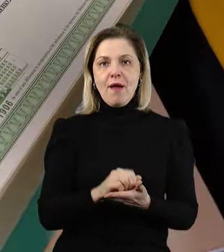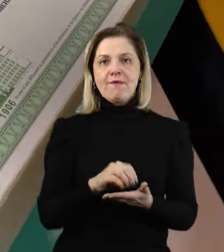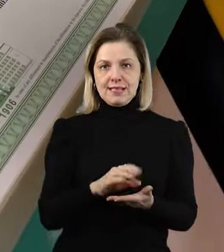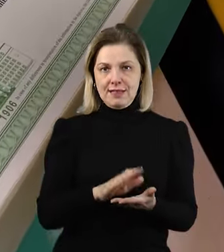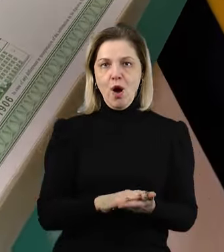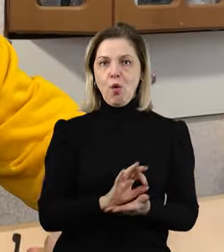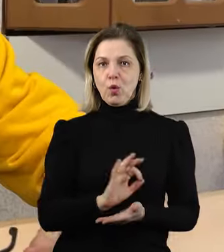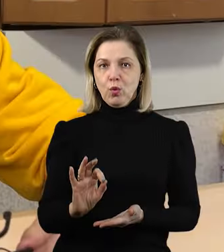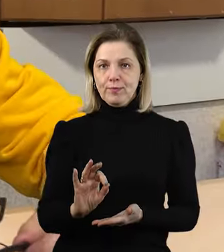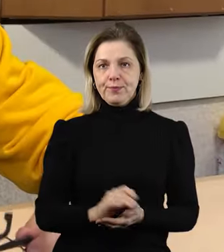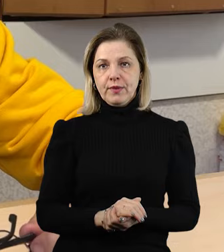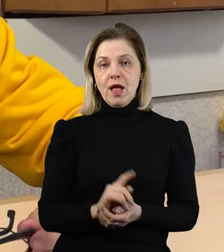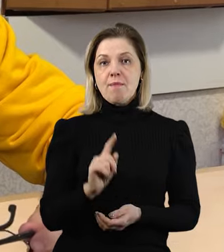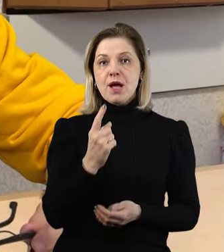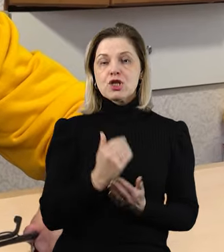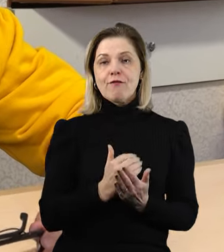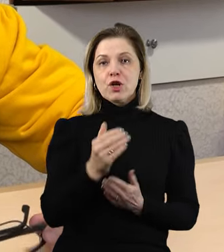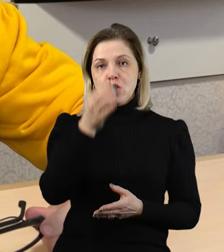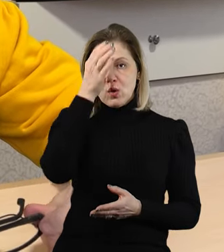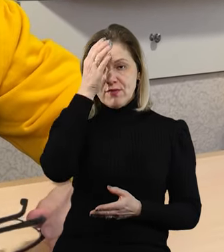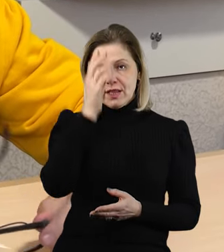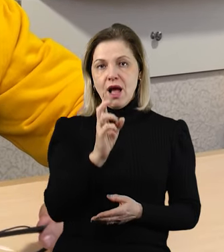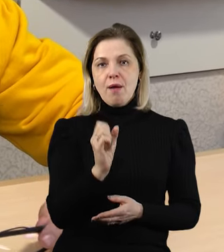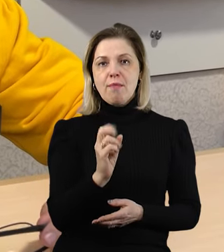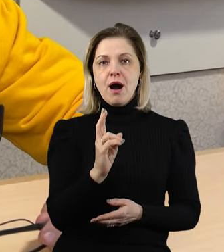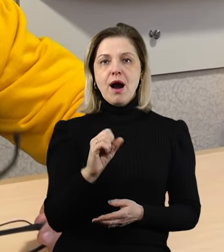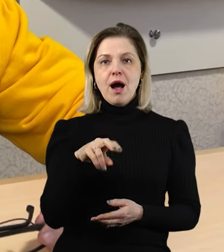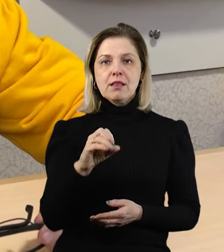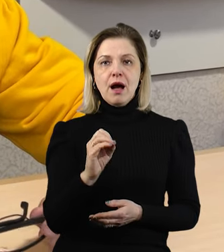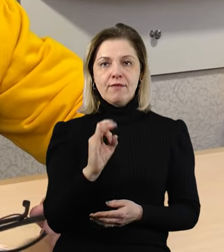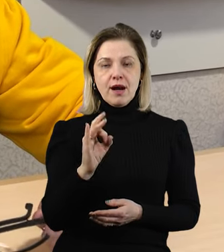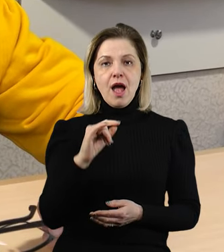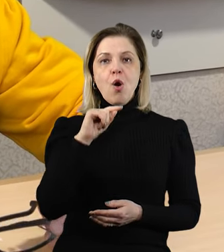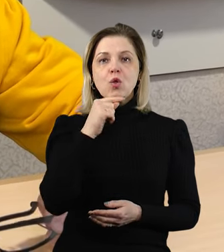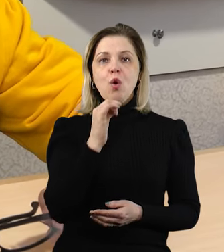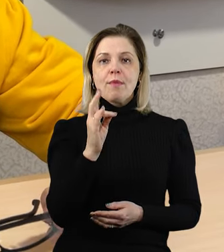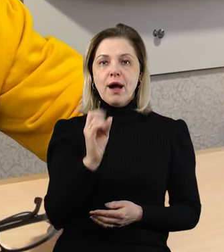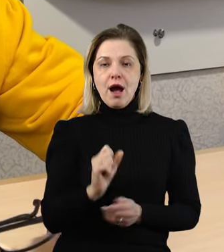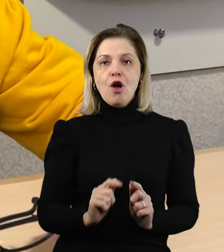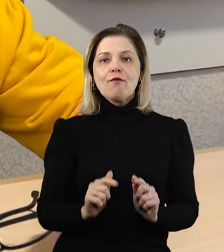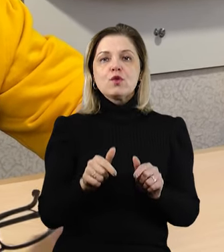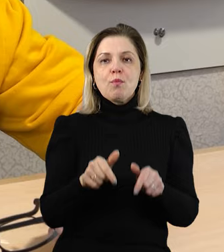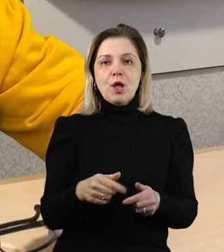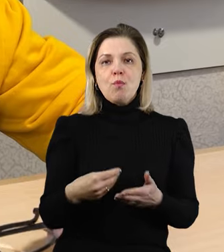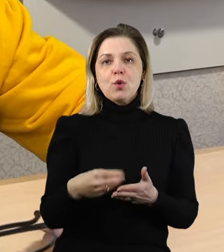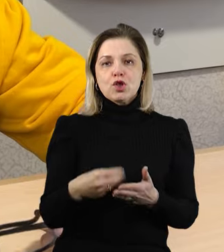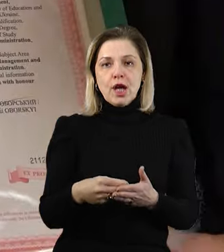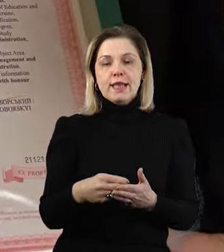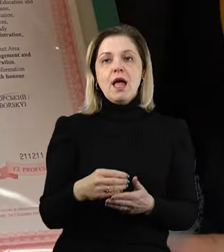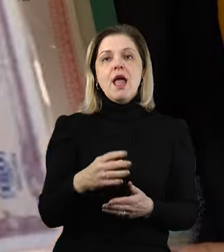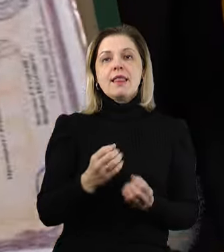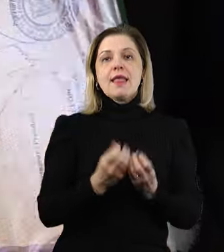розповідає чоловік. Перша вища освіта, бакалаврська економіка, я вступив на бюджет, де на форму